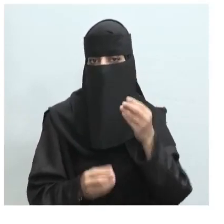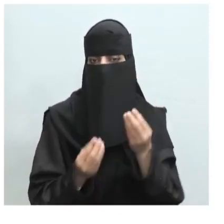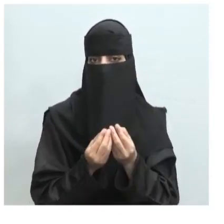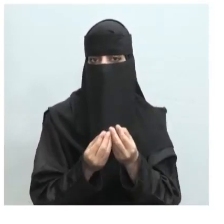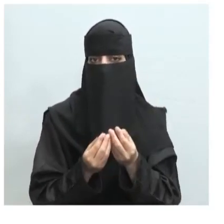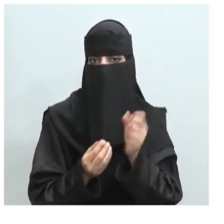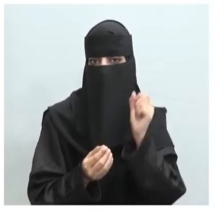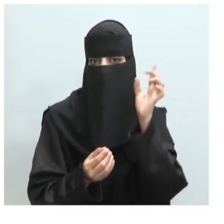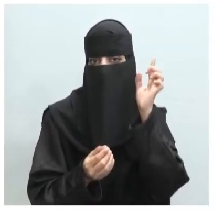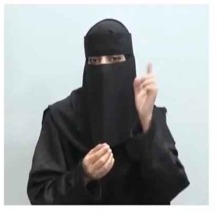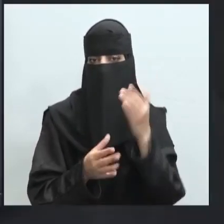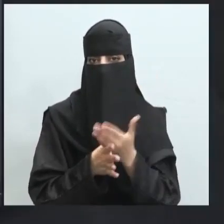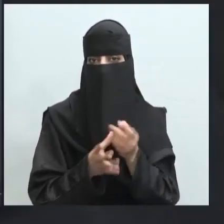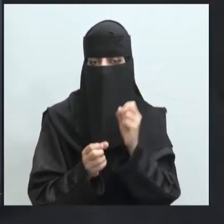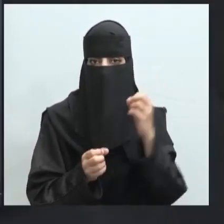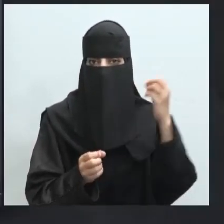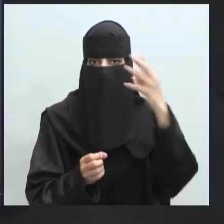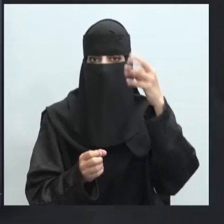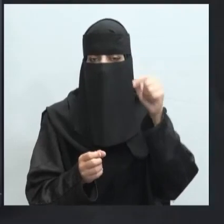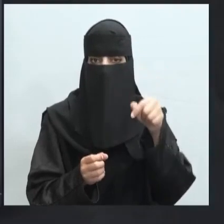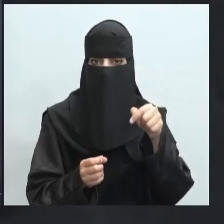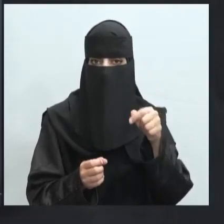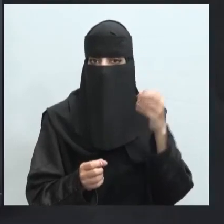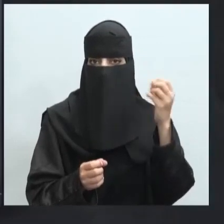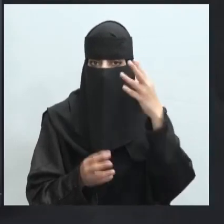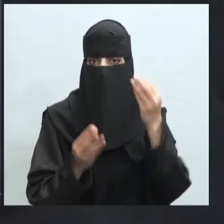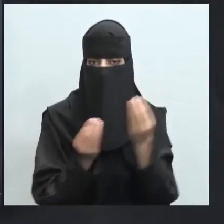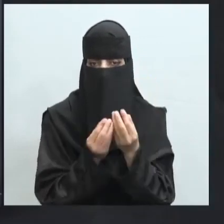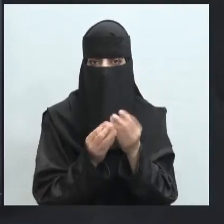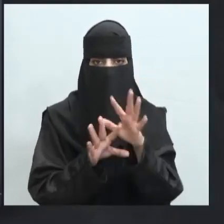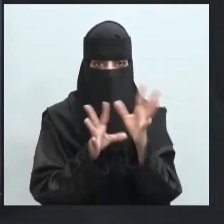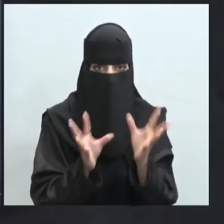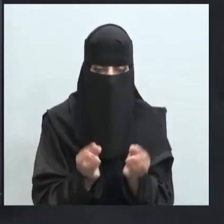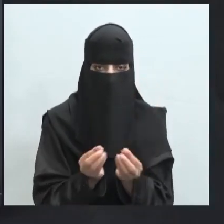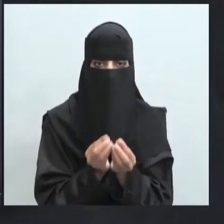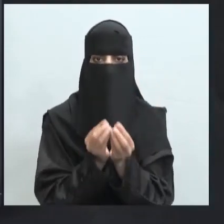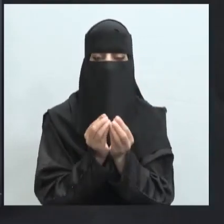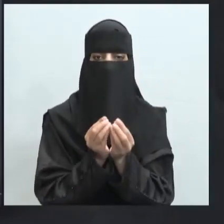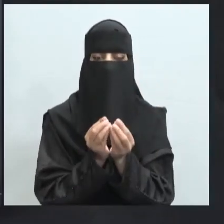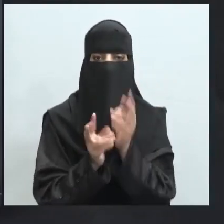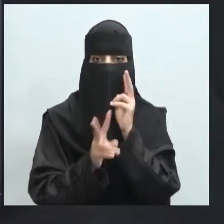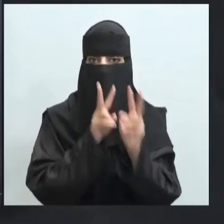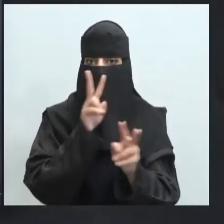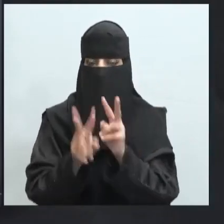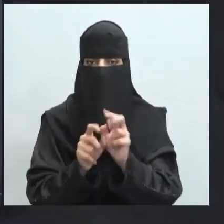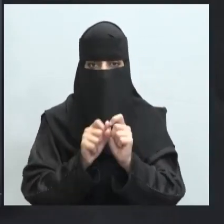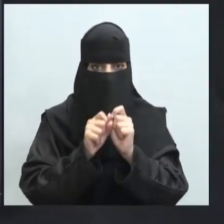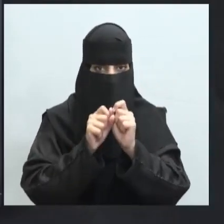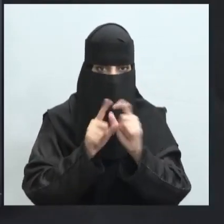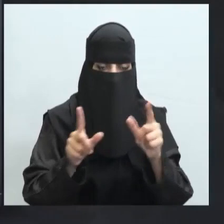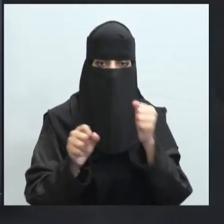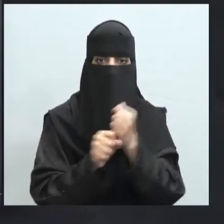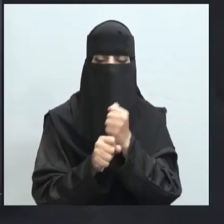فرقعه خفيفه اضاءه صغيره شراره بسيطه هذه الشواهد تشير الى